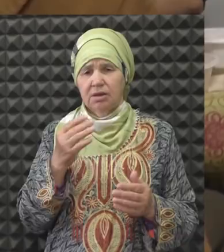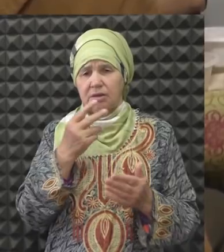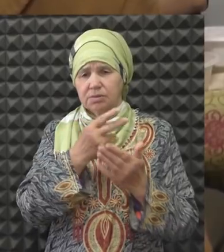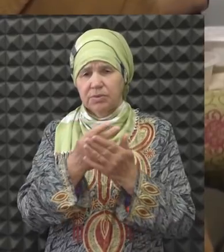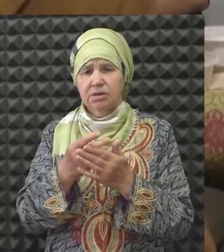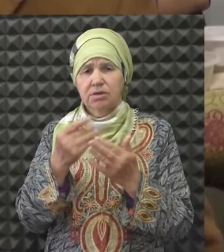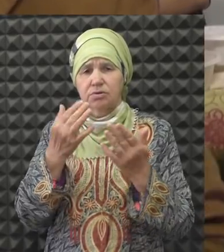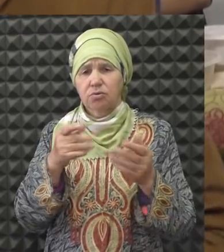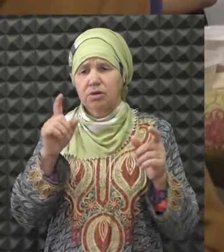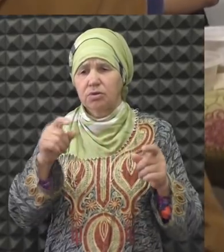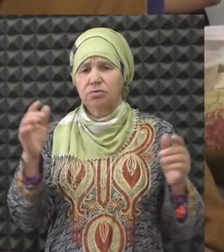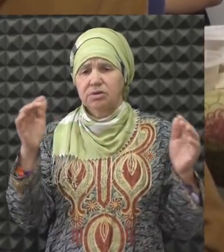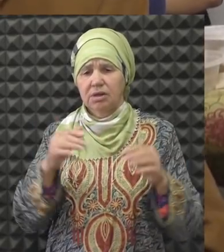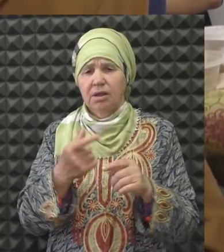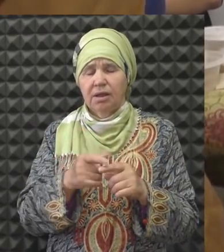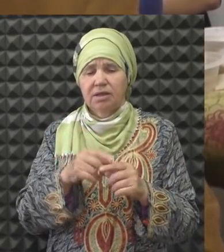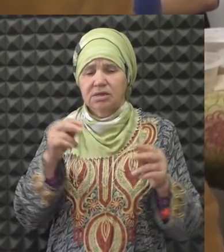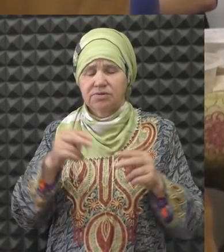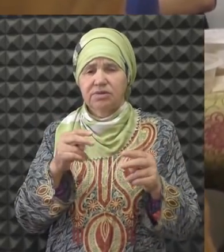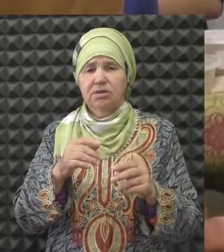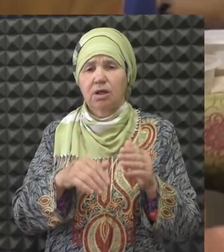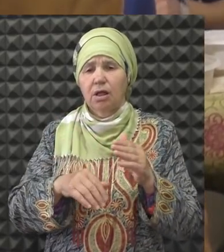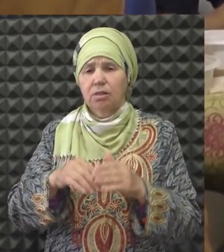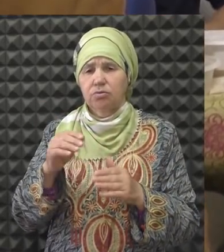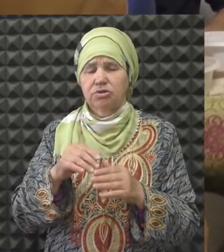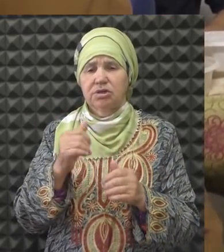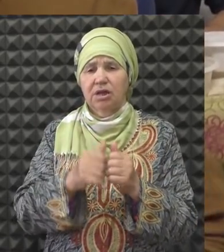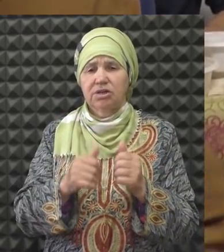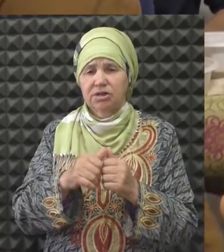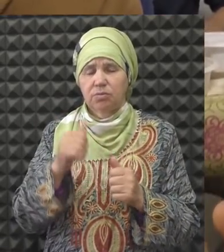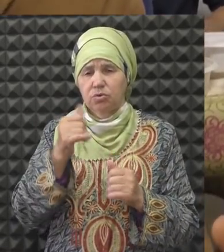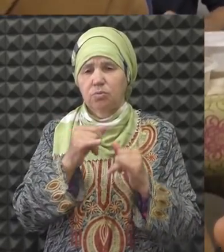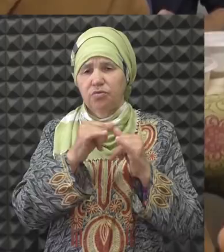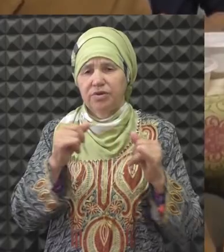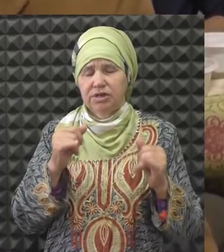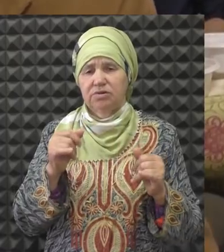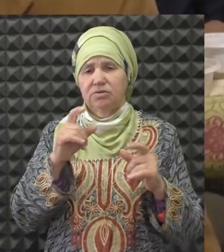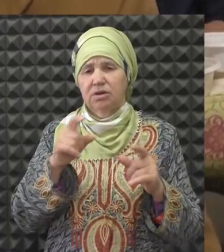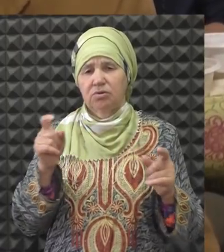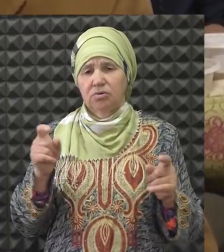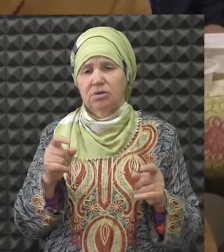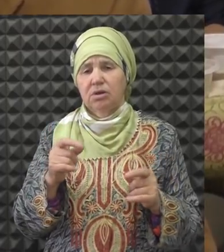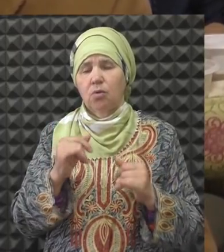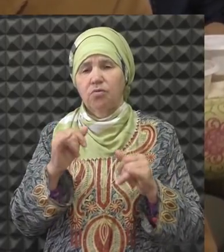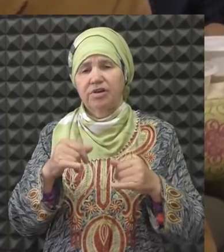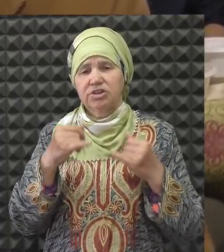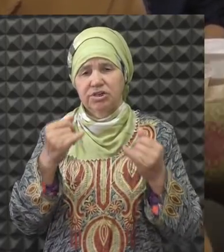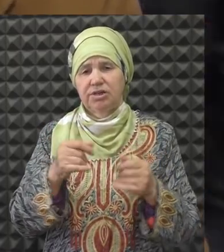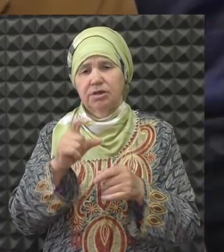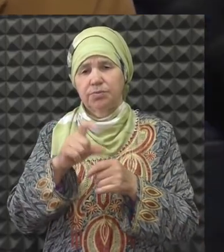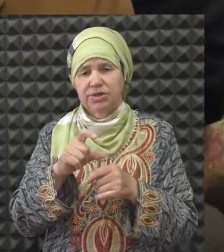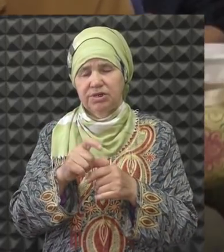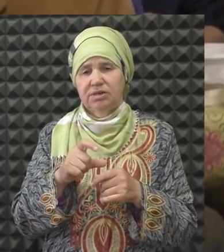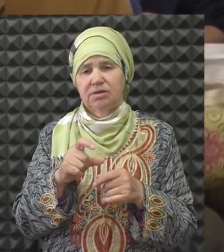Вот. Посмотрите, сколько людей. Это же свидетельство того, что как раз они с «Ердам» же идет. Это растет